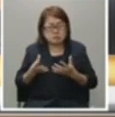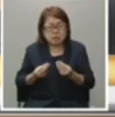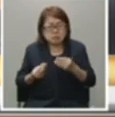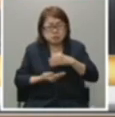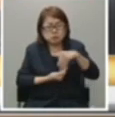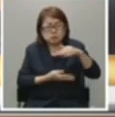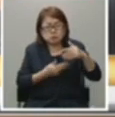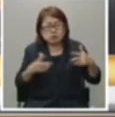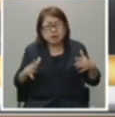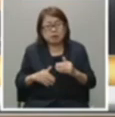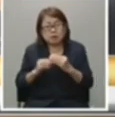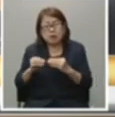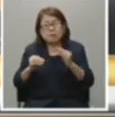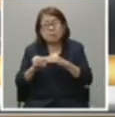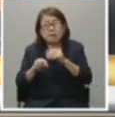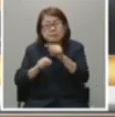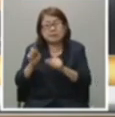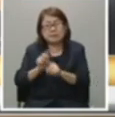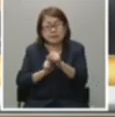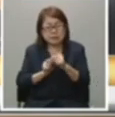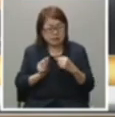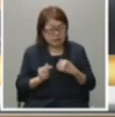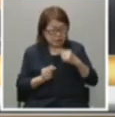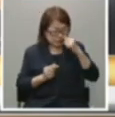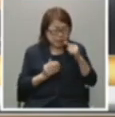เขาโต 1% ค่ะเท่ากับเราโต